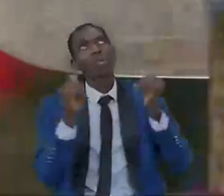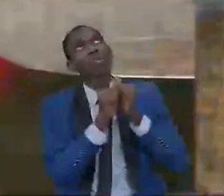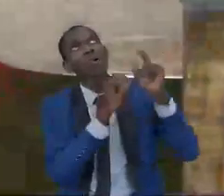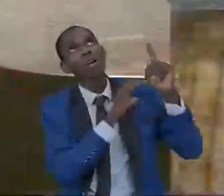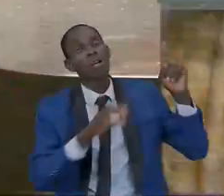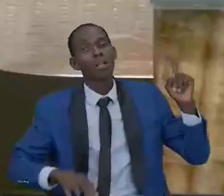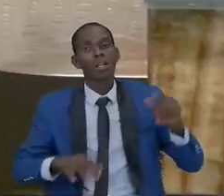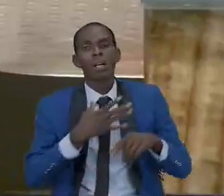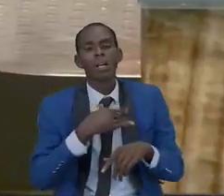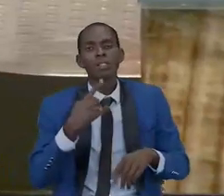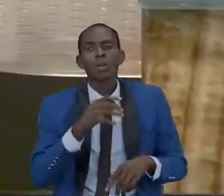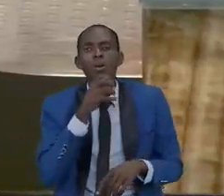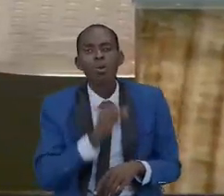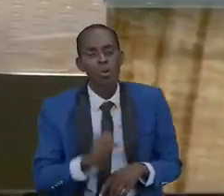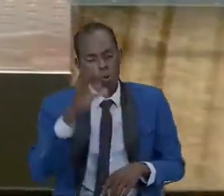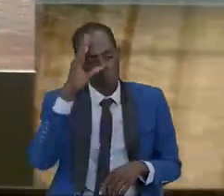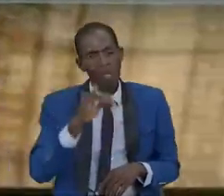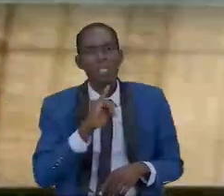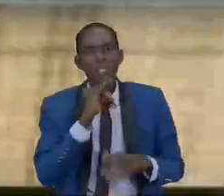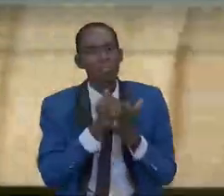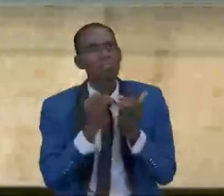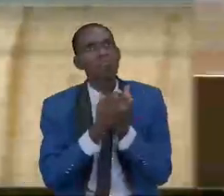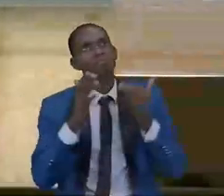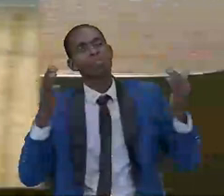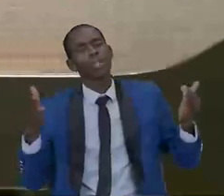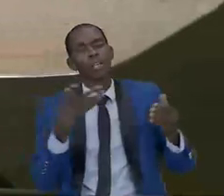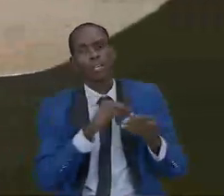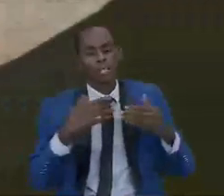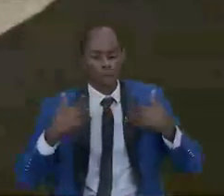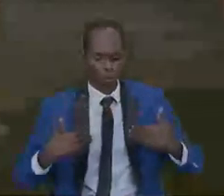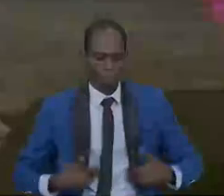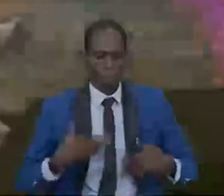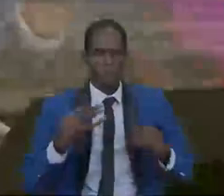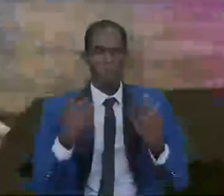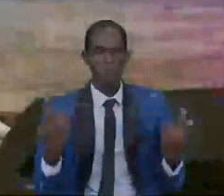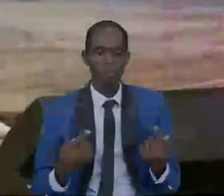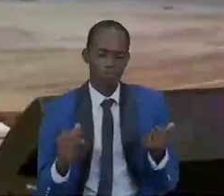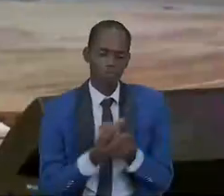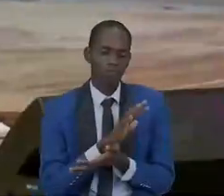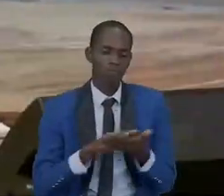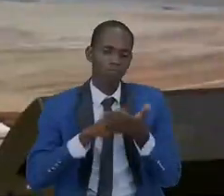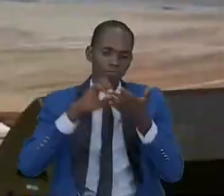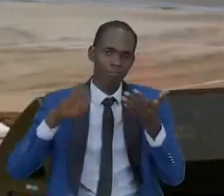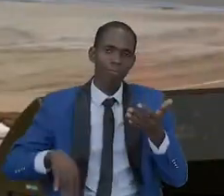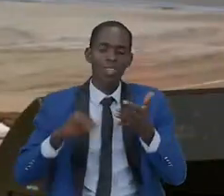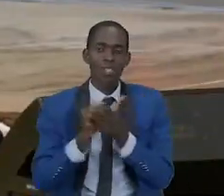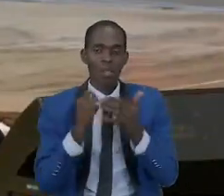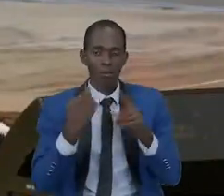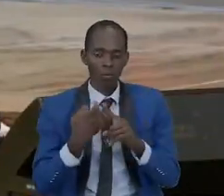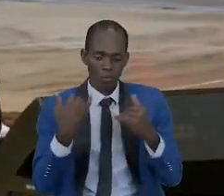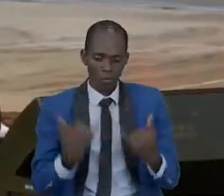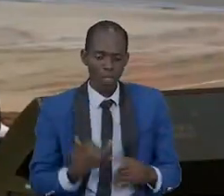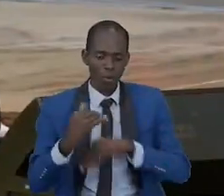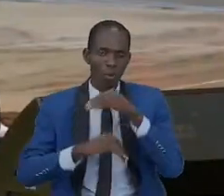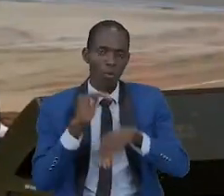l'homme l'ancien homme a été crucifié et le corps du péché a été détruit le corps du péché était